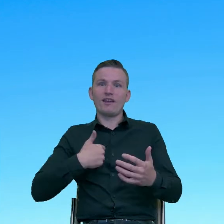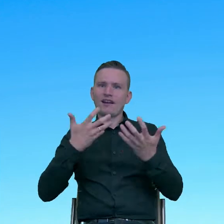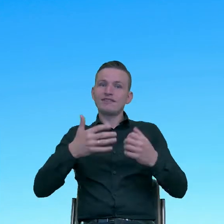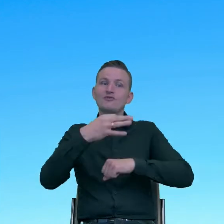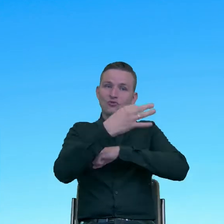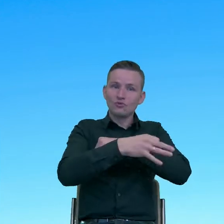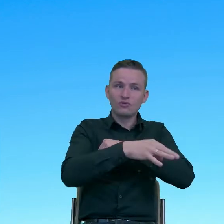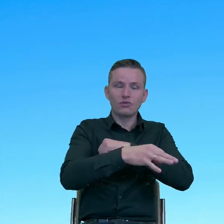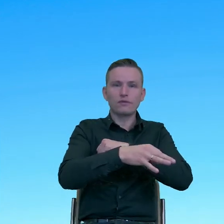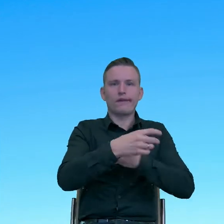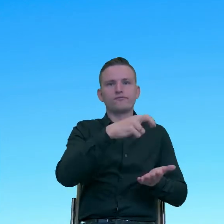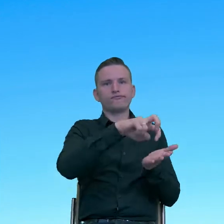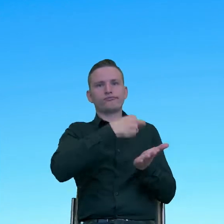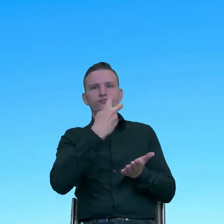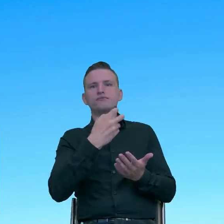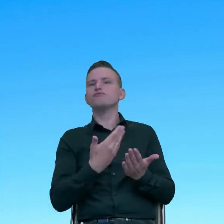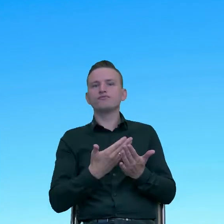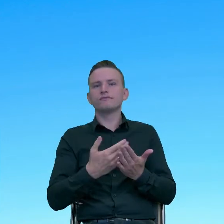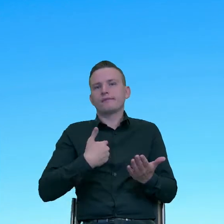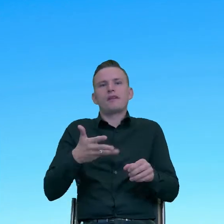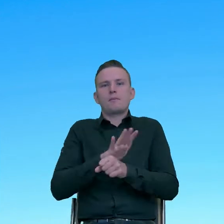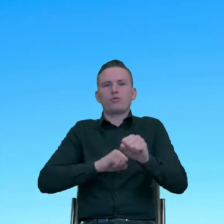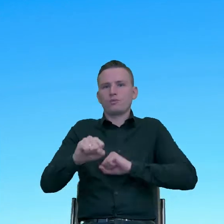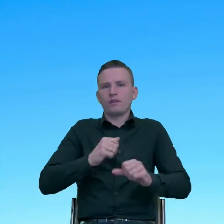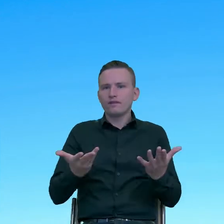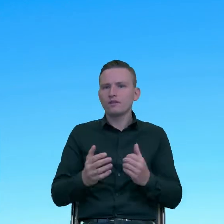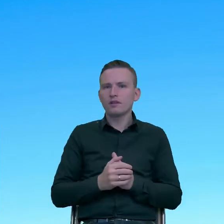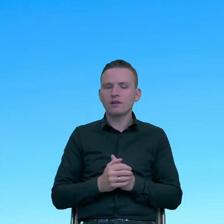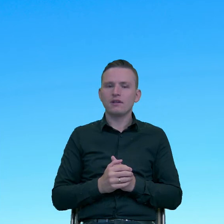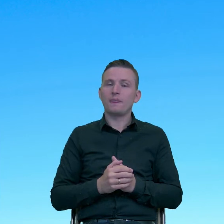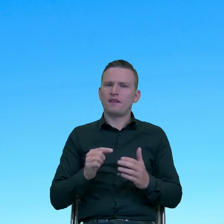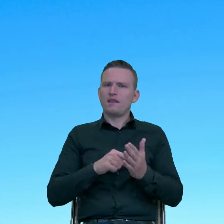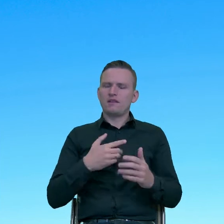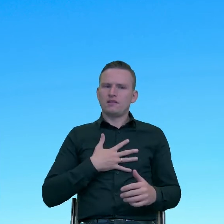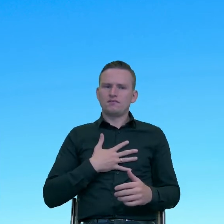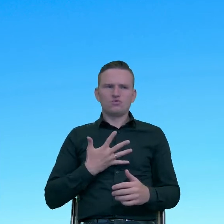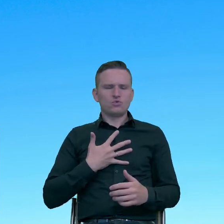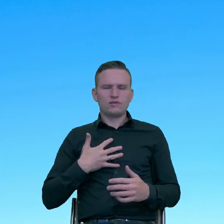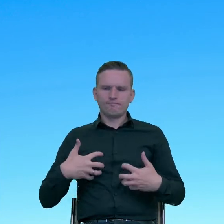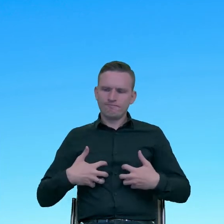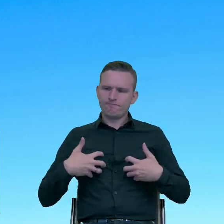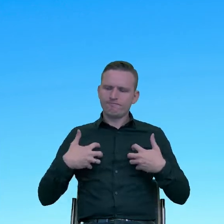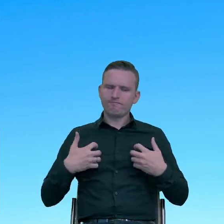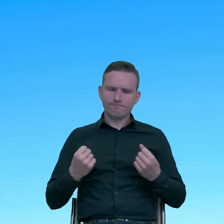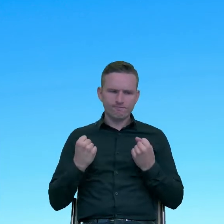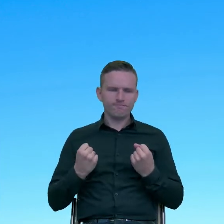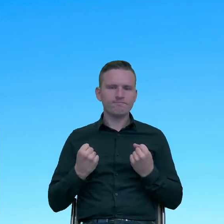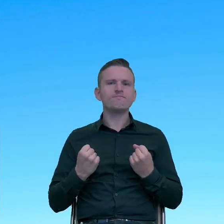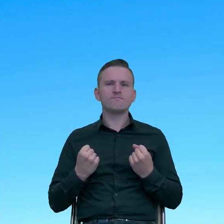moją niepełnosprawność. I to była taka motywacja, się wtedy we mnie pojawiła, żeby